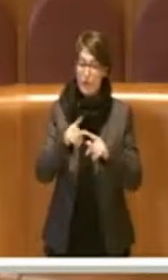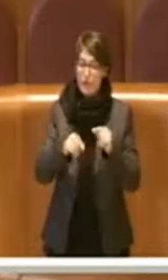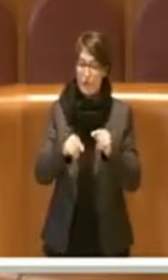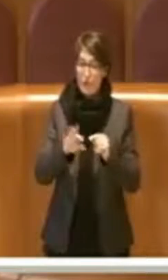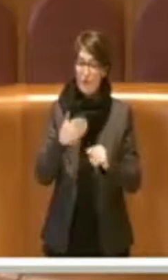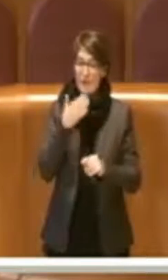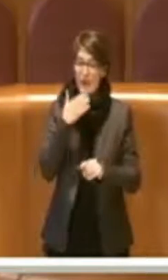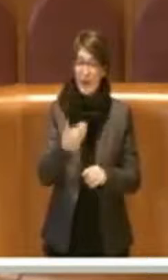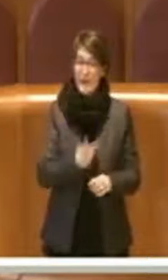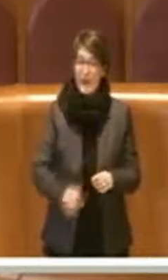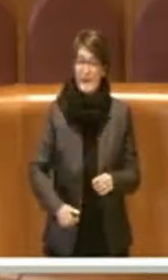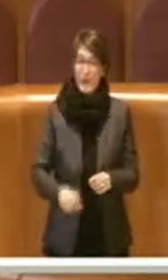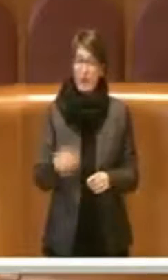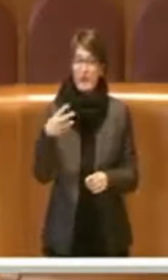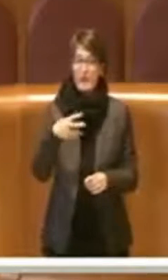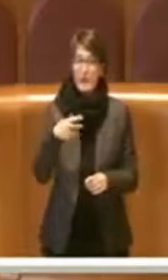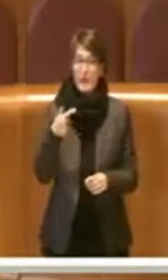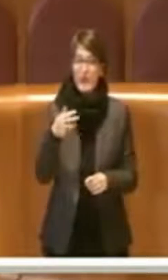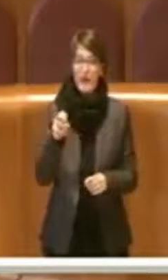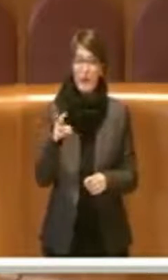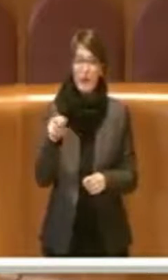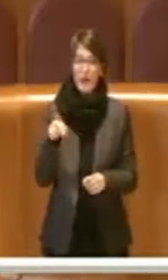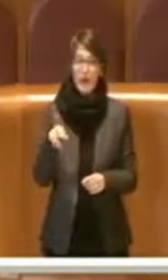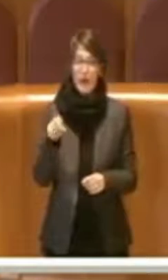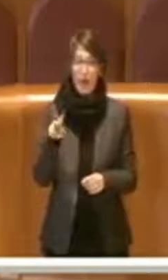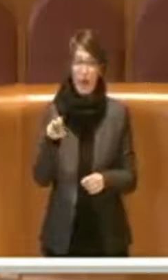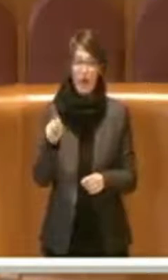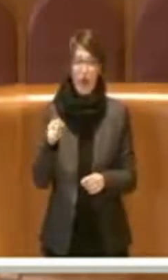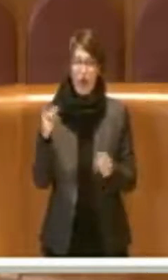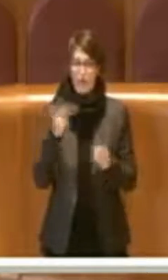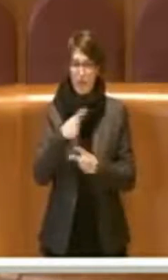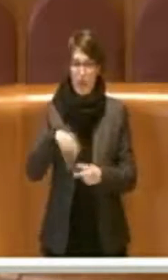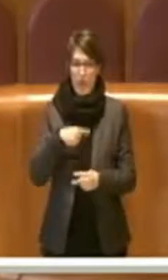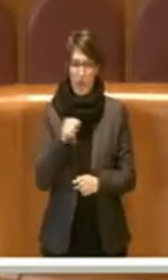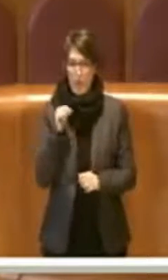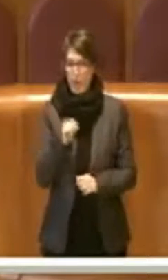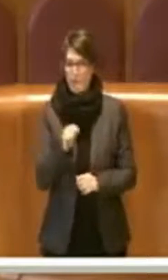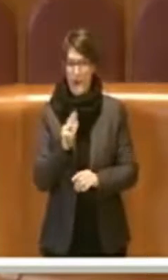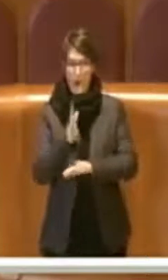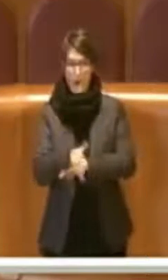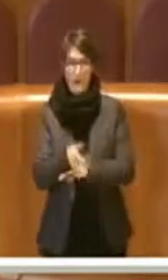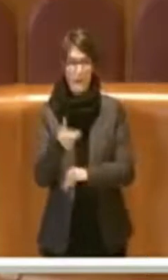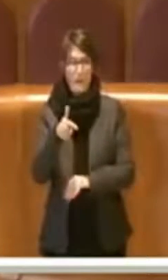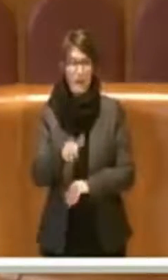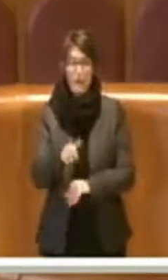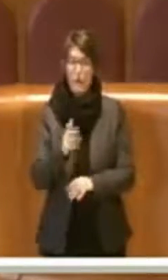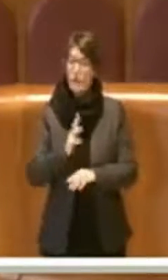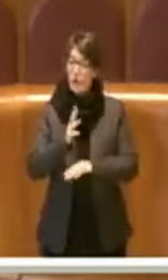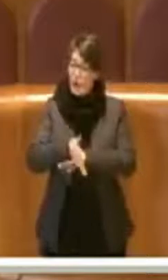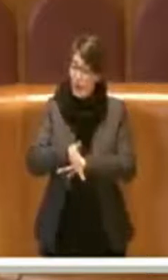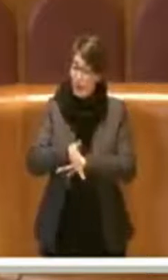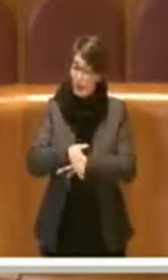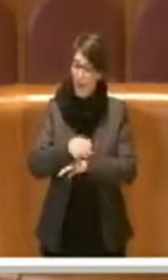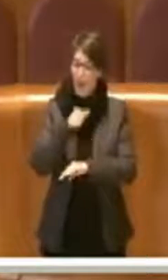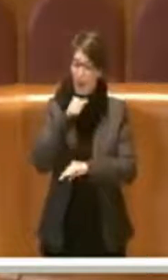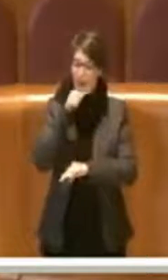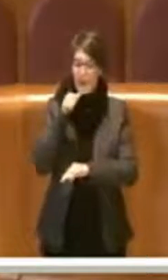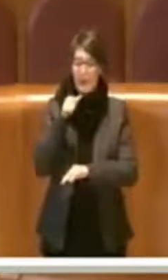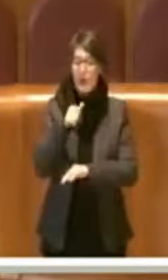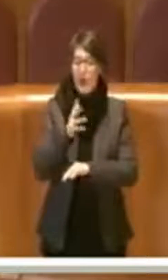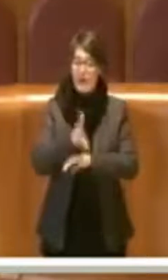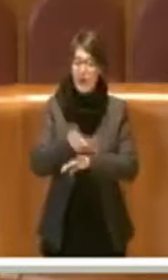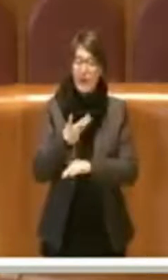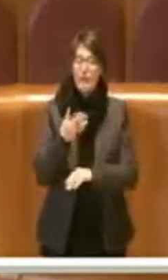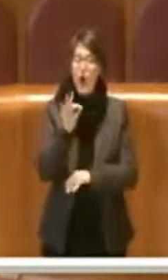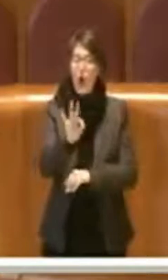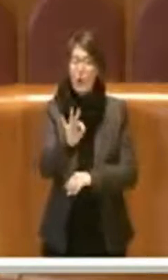Terranova ovviamente eravamo contrari a questo intervento perché è un intervento che prevede la costruzione di un centro commerciale,